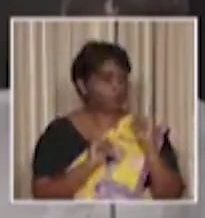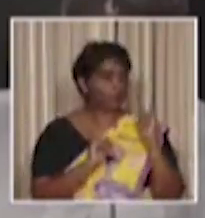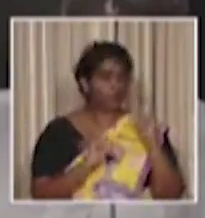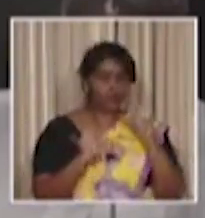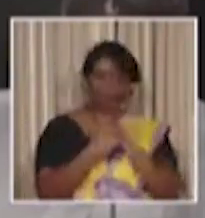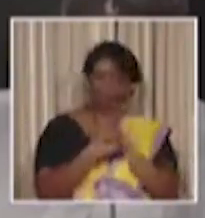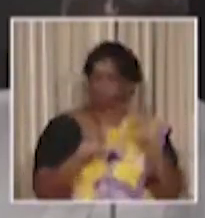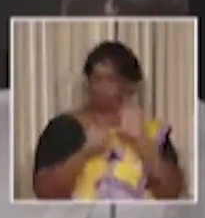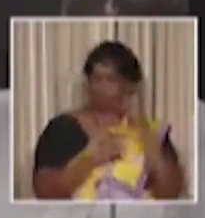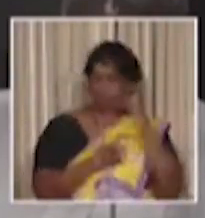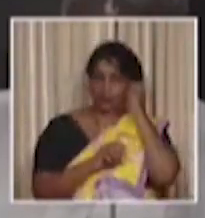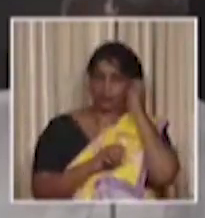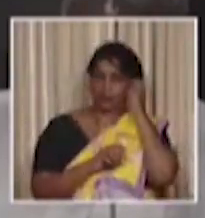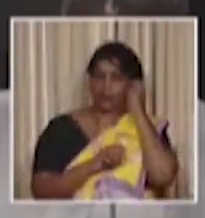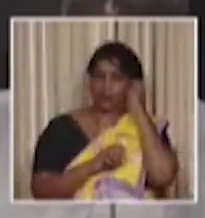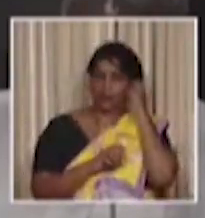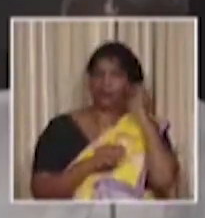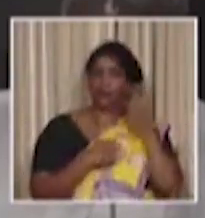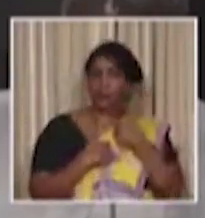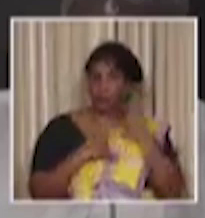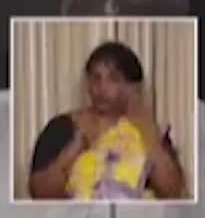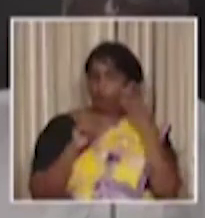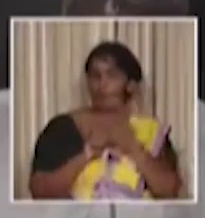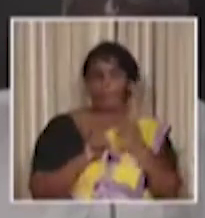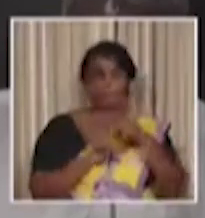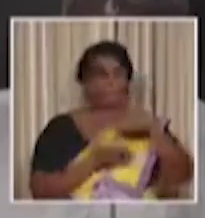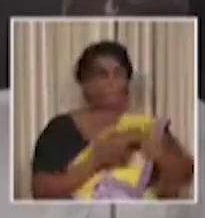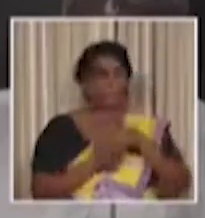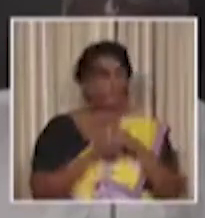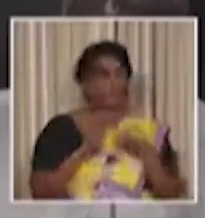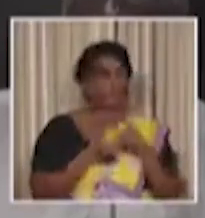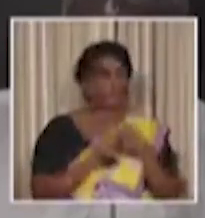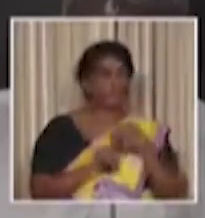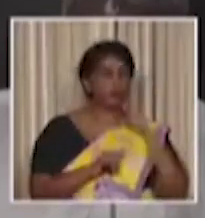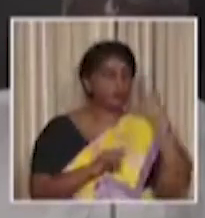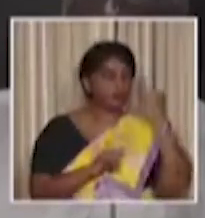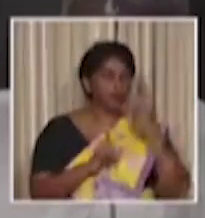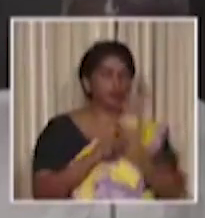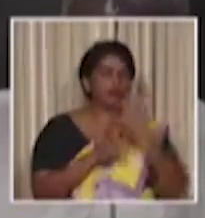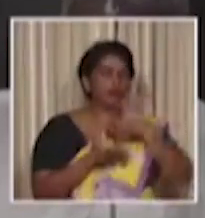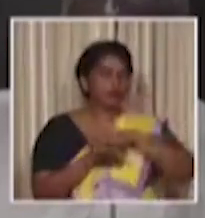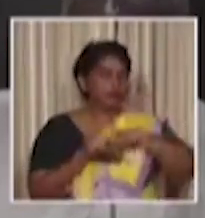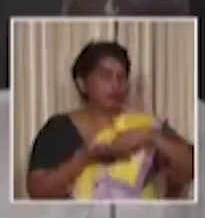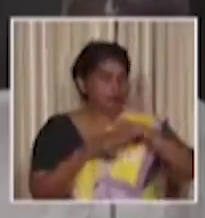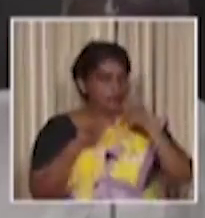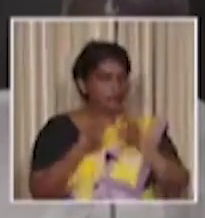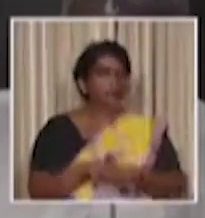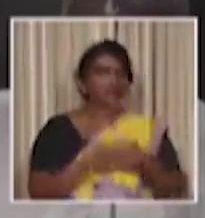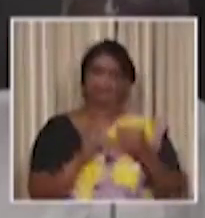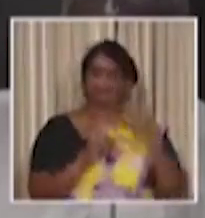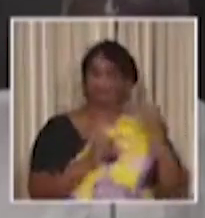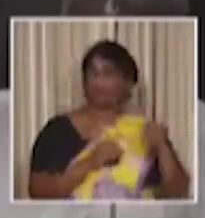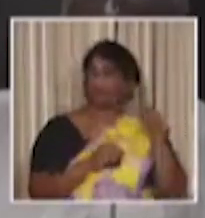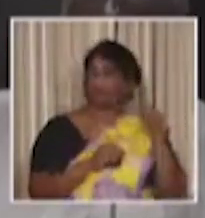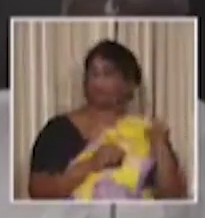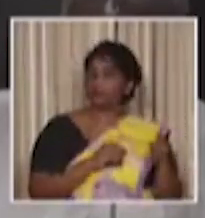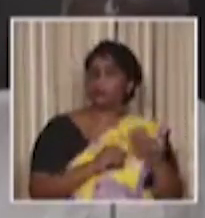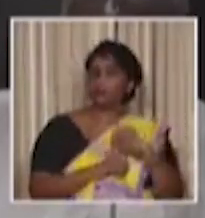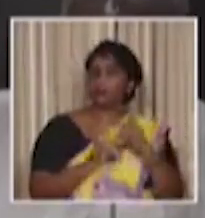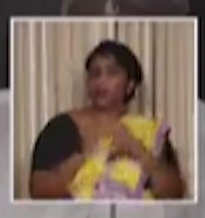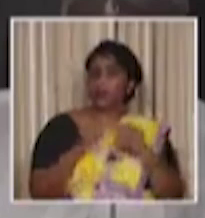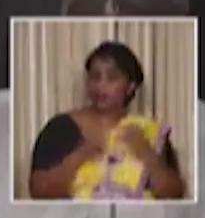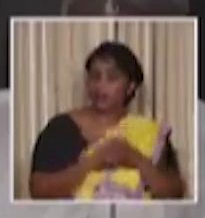දැන්වීම් කෙරුණා ඒ සම්බන්ධයෙන් මම පළාත් අධ්‍යාපන බලධාරීන් කලාප දක්වා ගිහිල්ලා ඊළඟට අදාළ